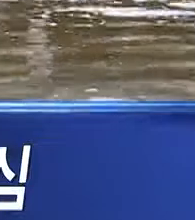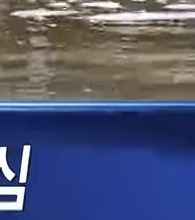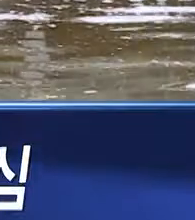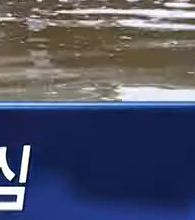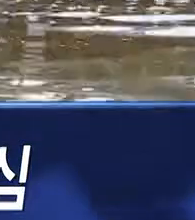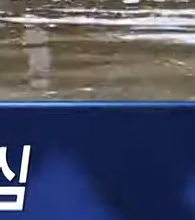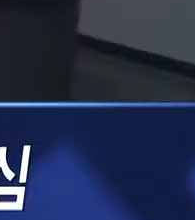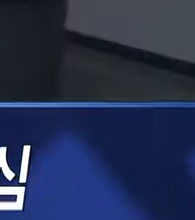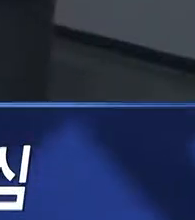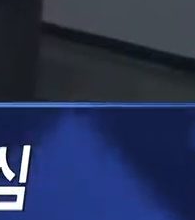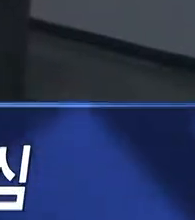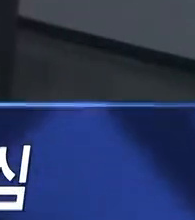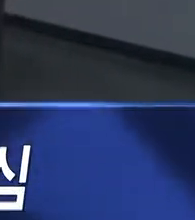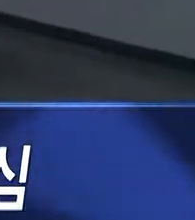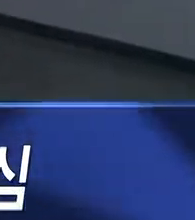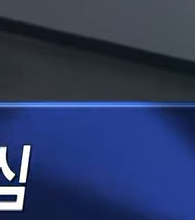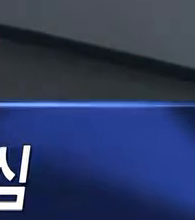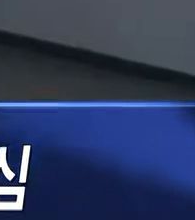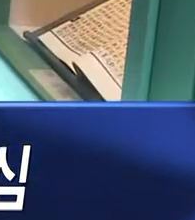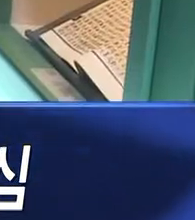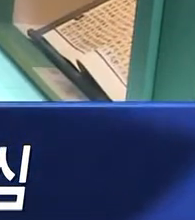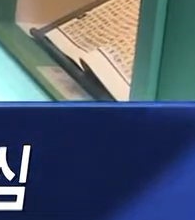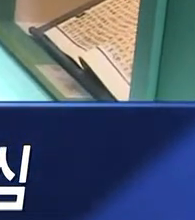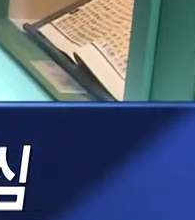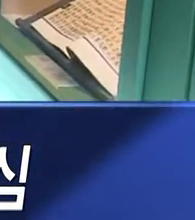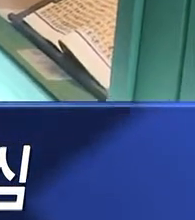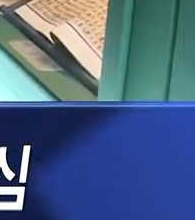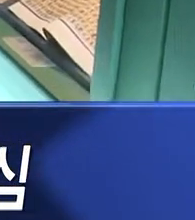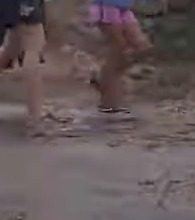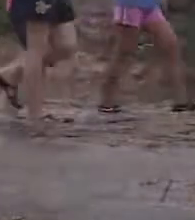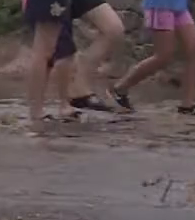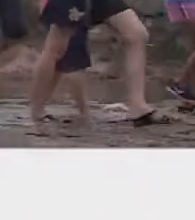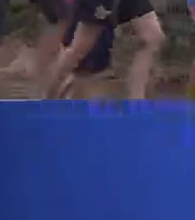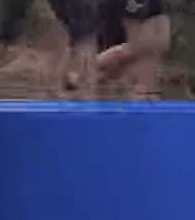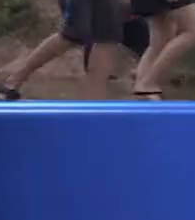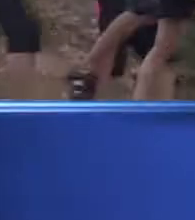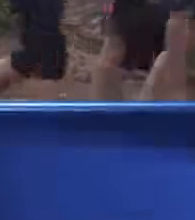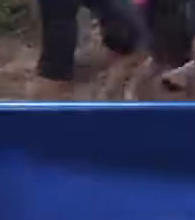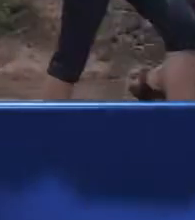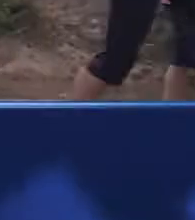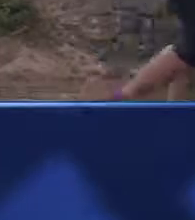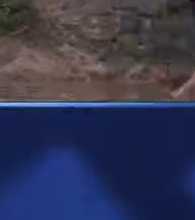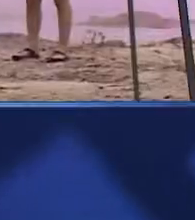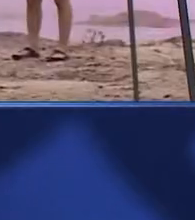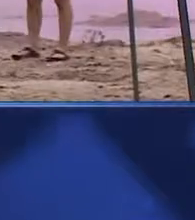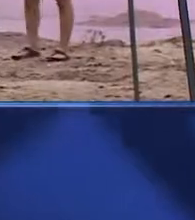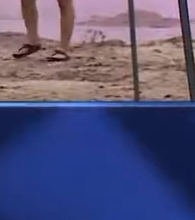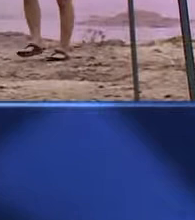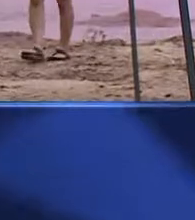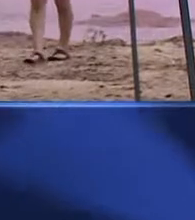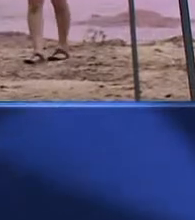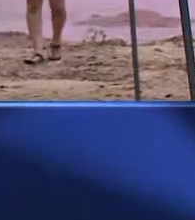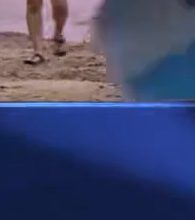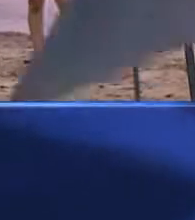대장경 테마파크에 들어선 기록문화관에 대한 관심이 높아지고 있습니다. 7, 8월 두 달간 합천에서 개최된